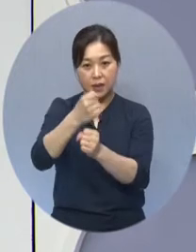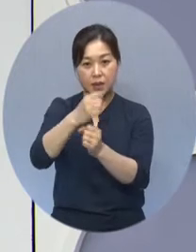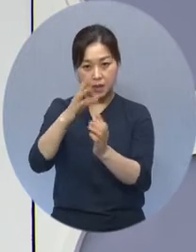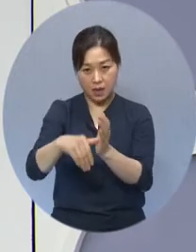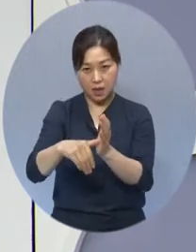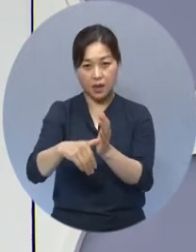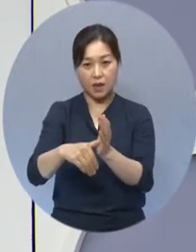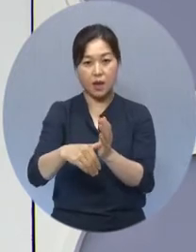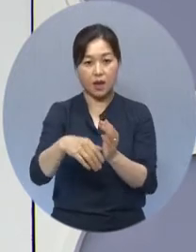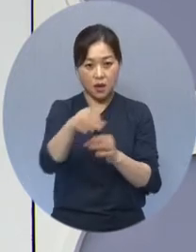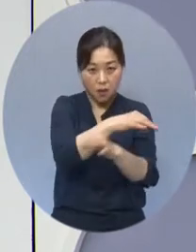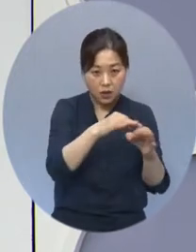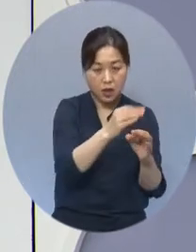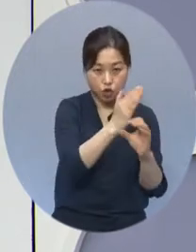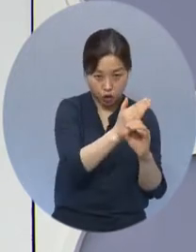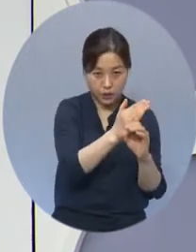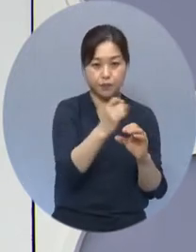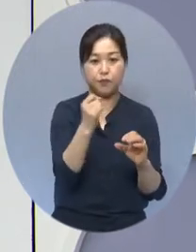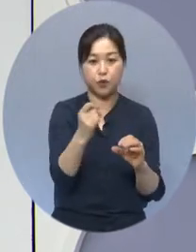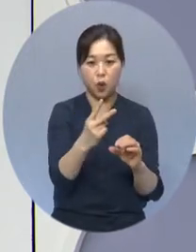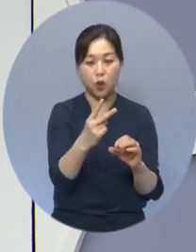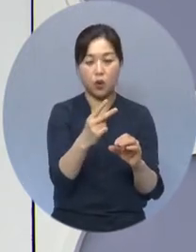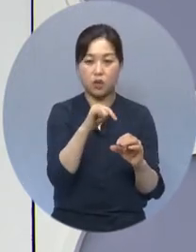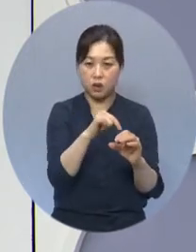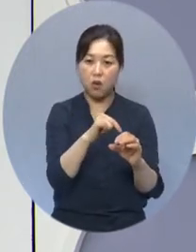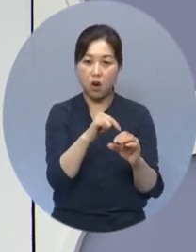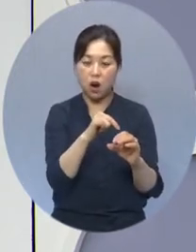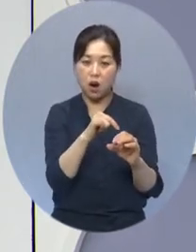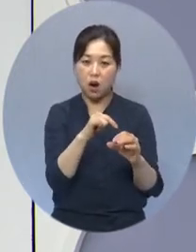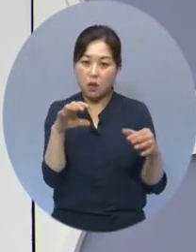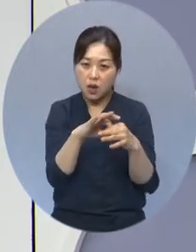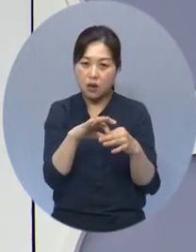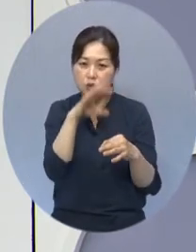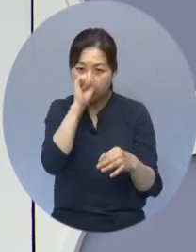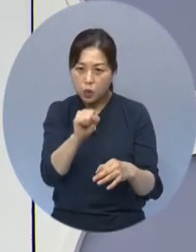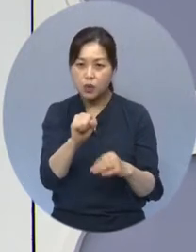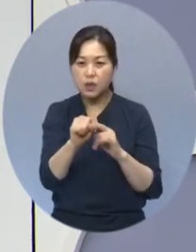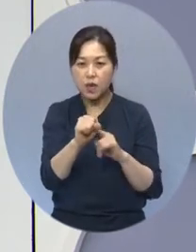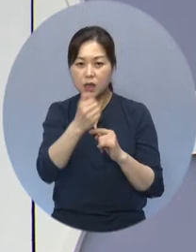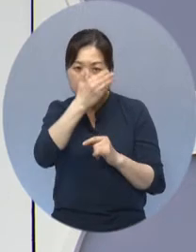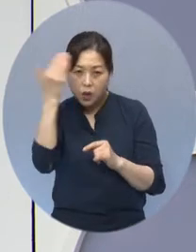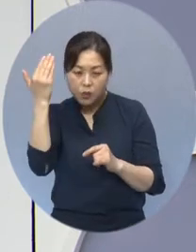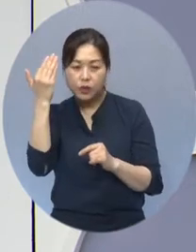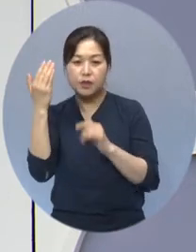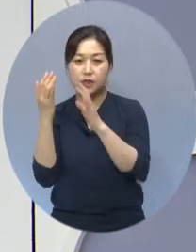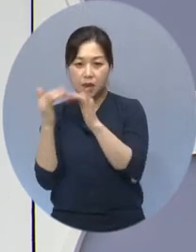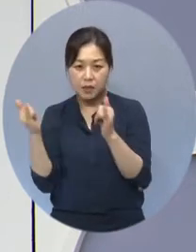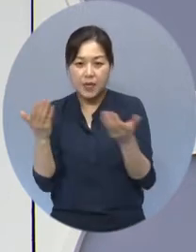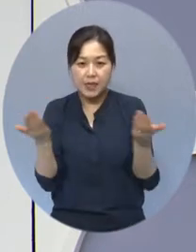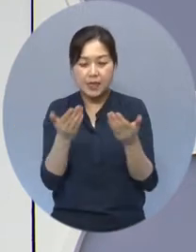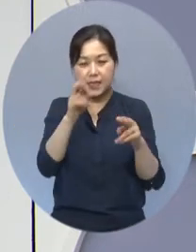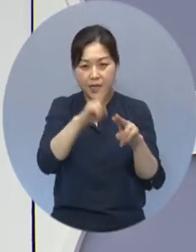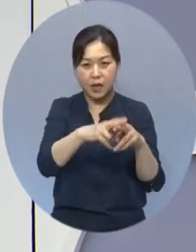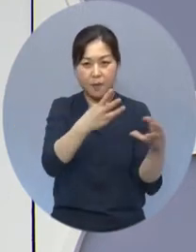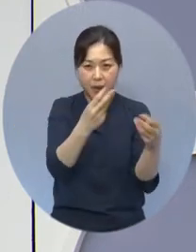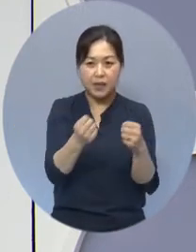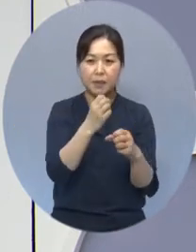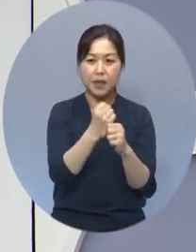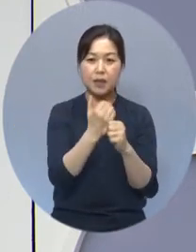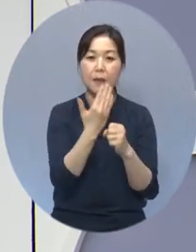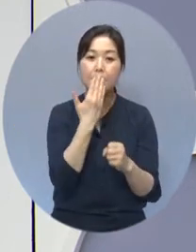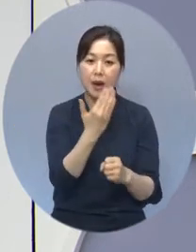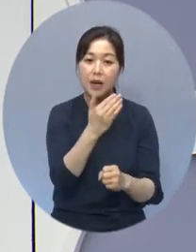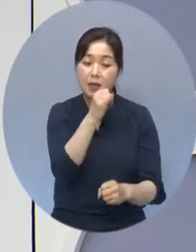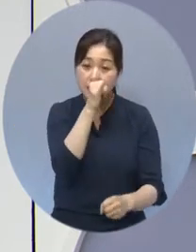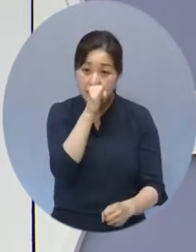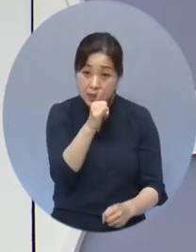경제 중심 또 그에 따라서 양질의 특히 젊은 청년들의 일자리를 많이